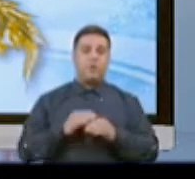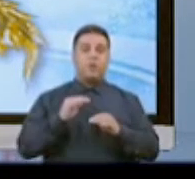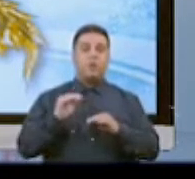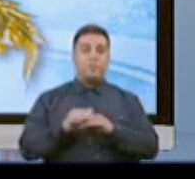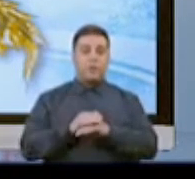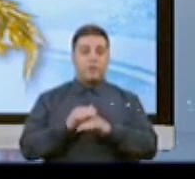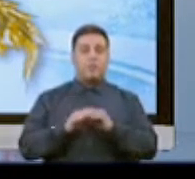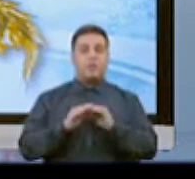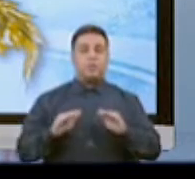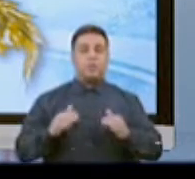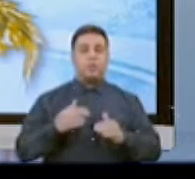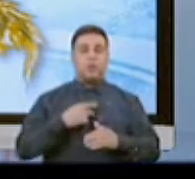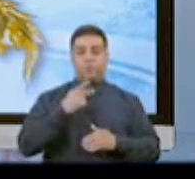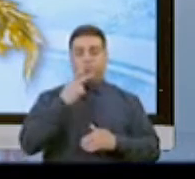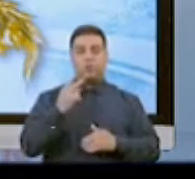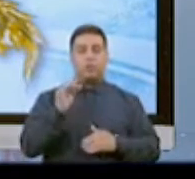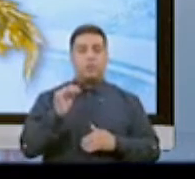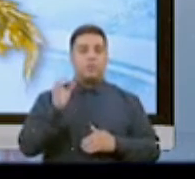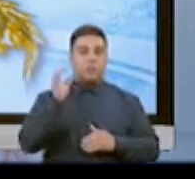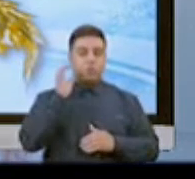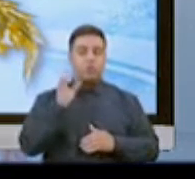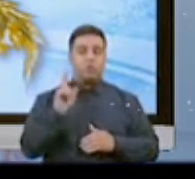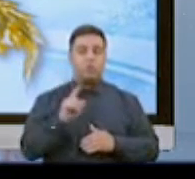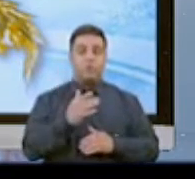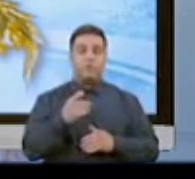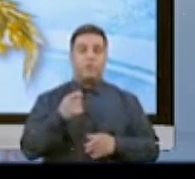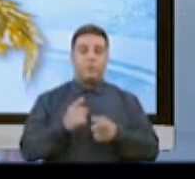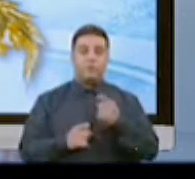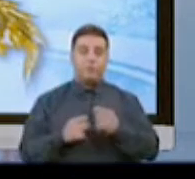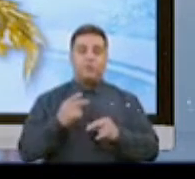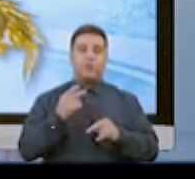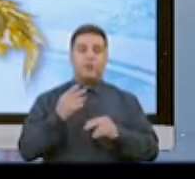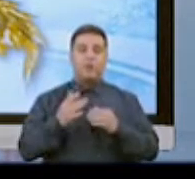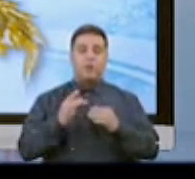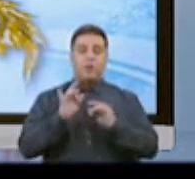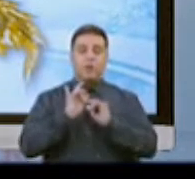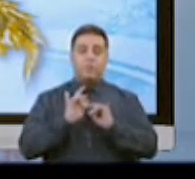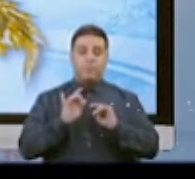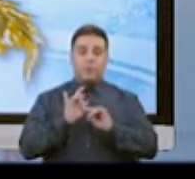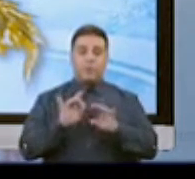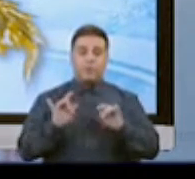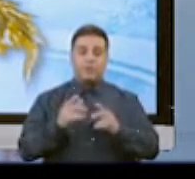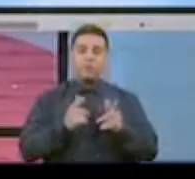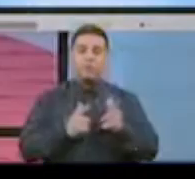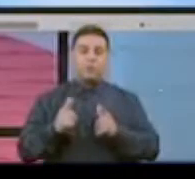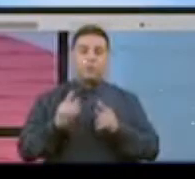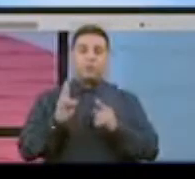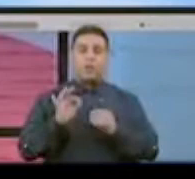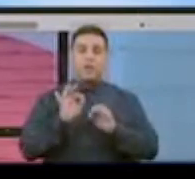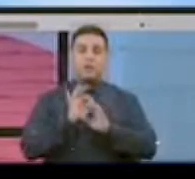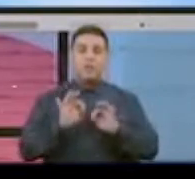Молодцы, ребята! Я вижу и слышу, что вы действительно пересказ подготовили на отлично.